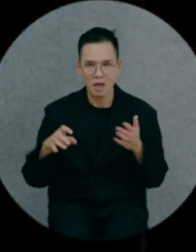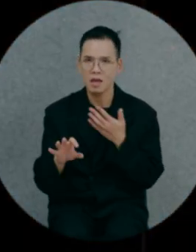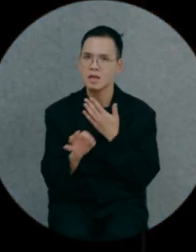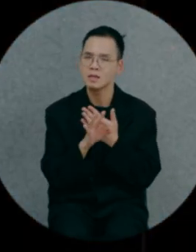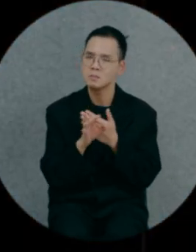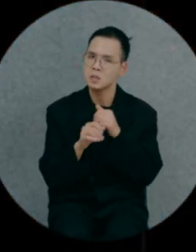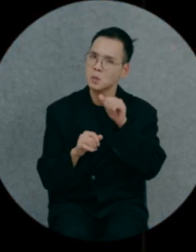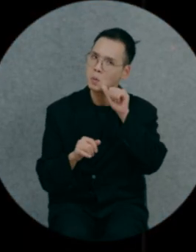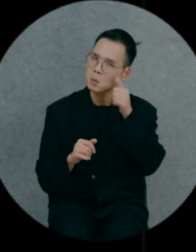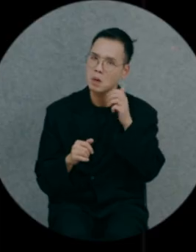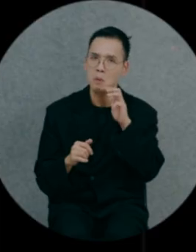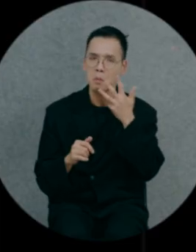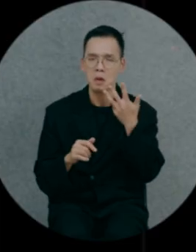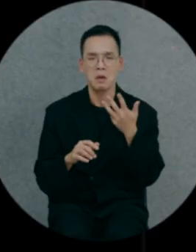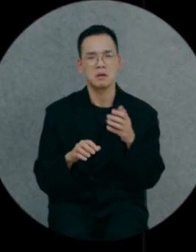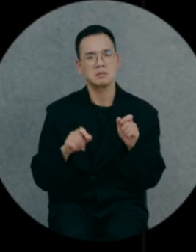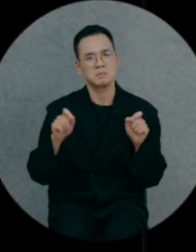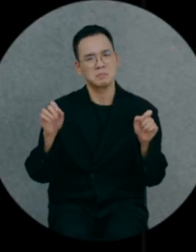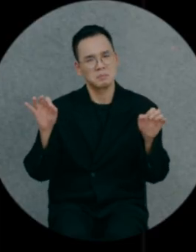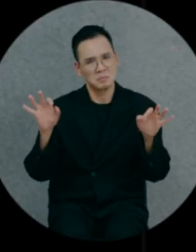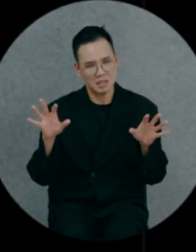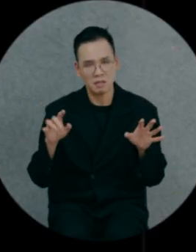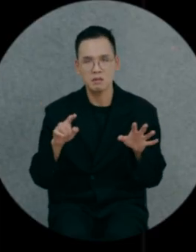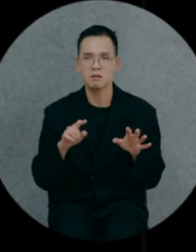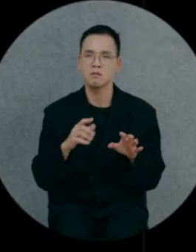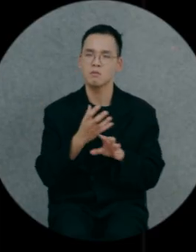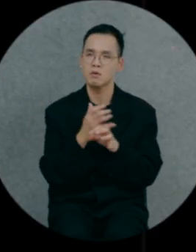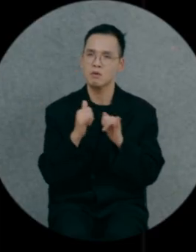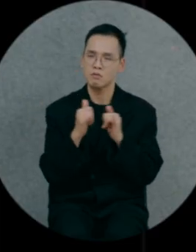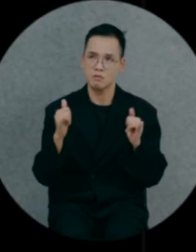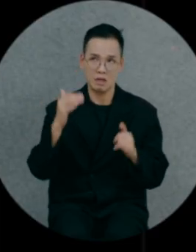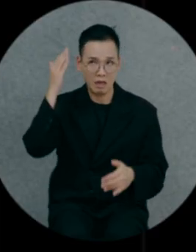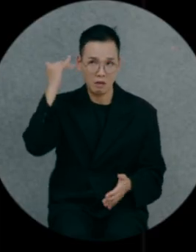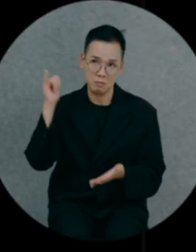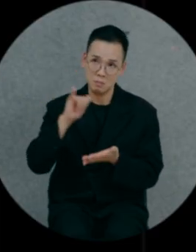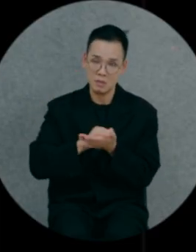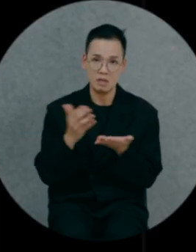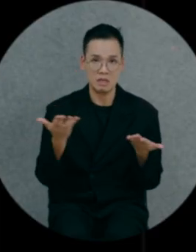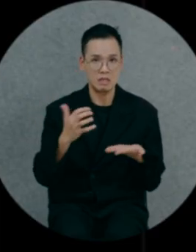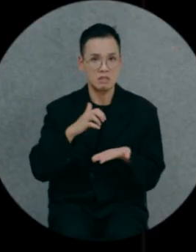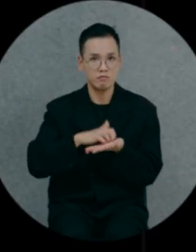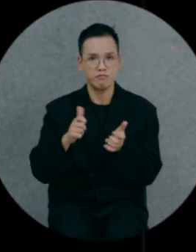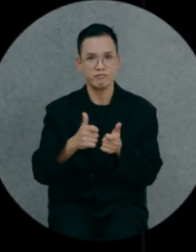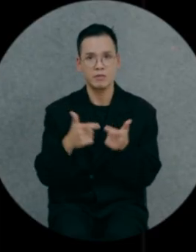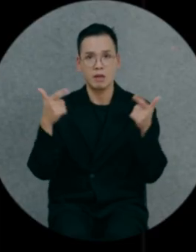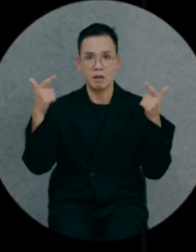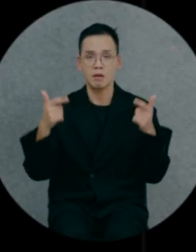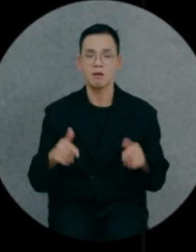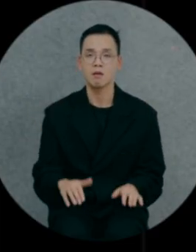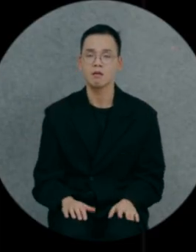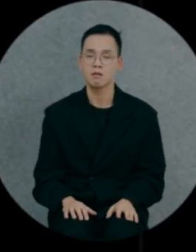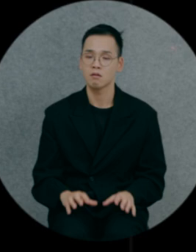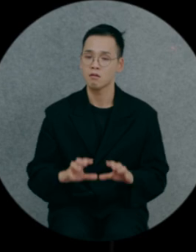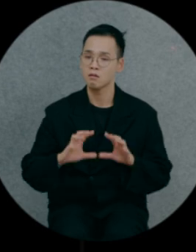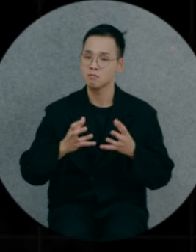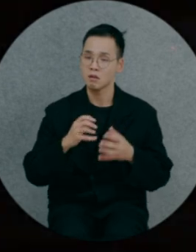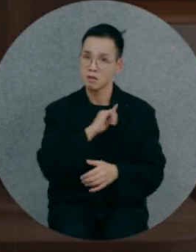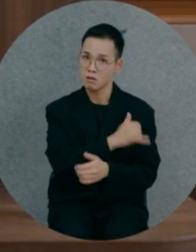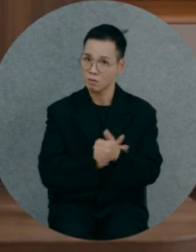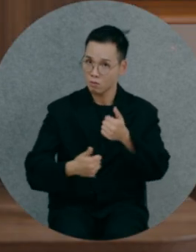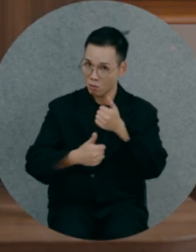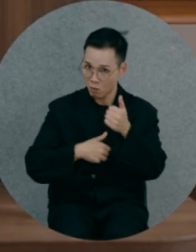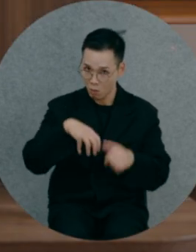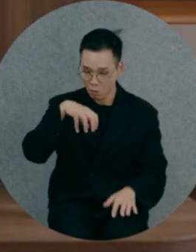5개월에서 8개월 정도로 비교적 짧게 일하는 외국인 노동자의 수가 크게 늘어났습니다.